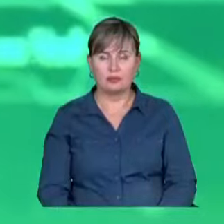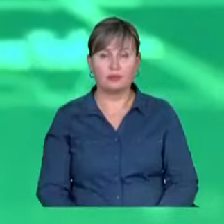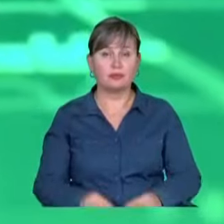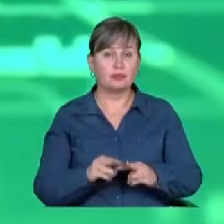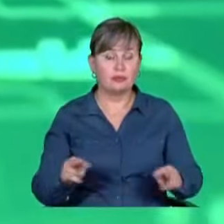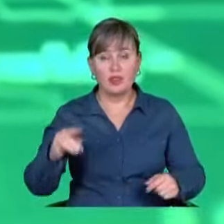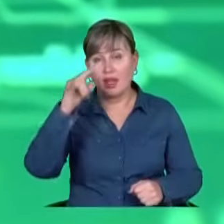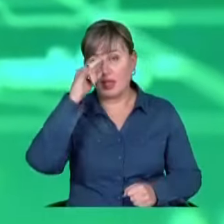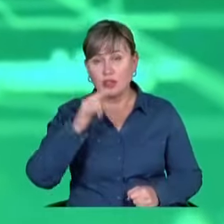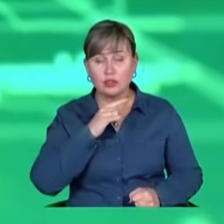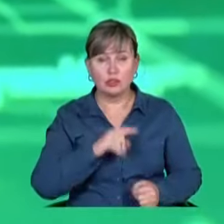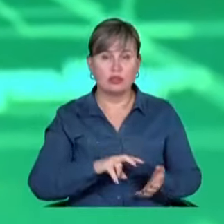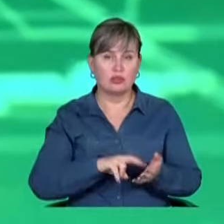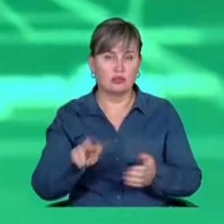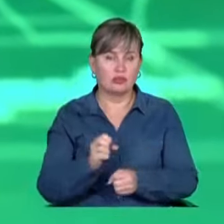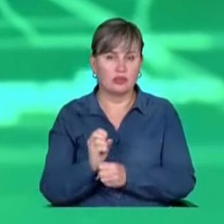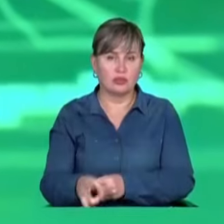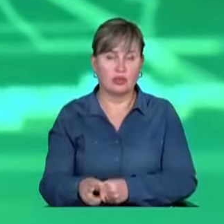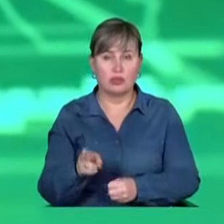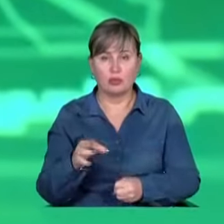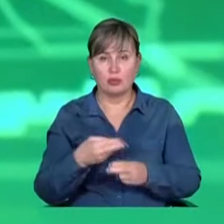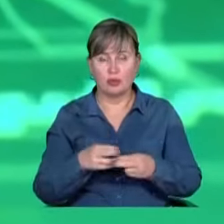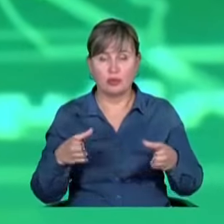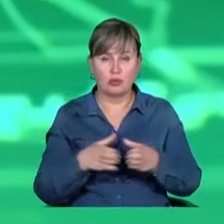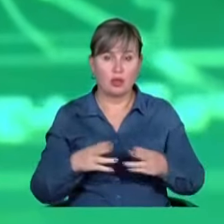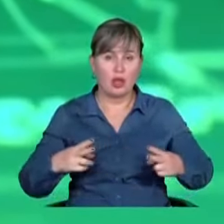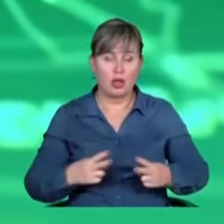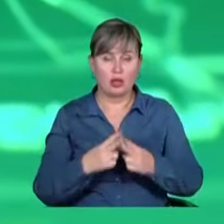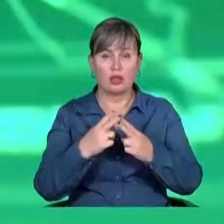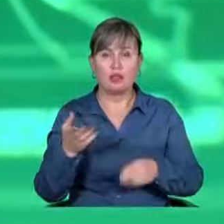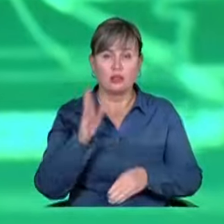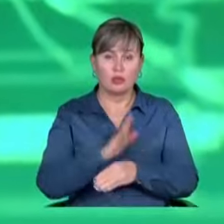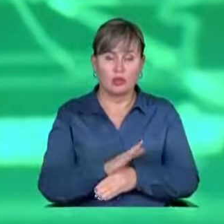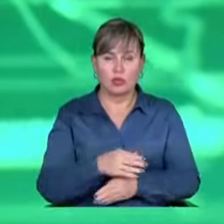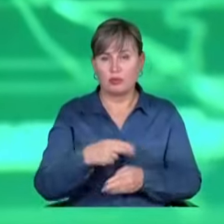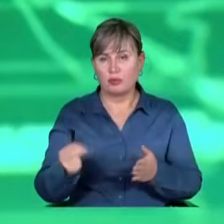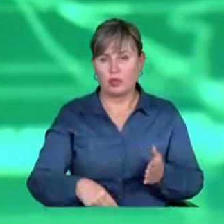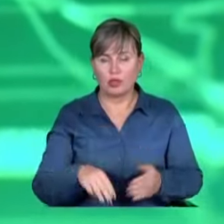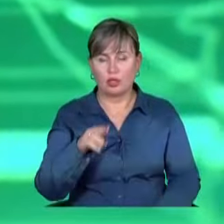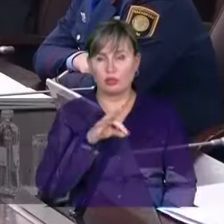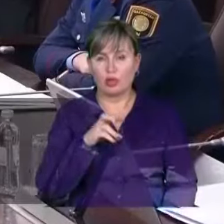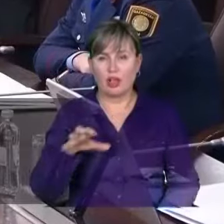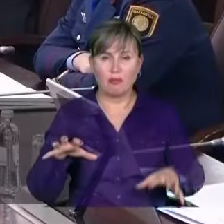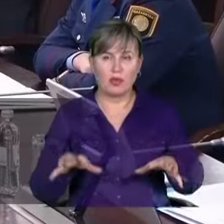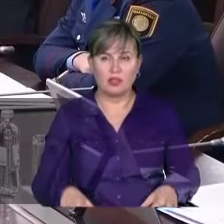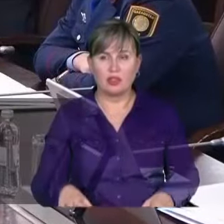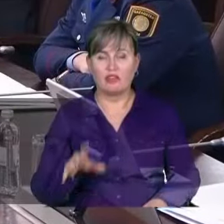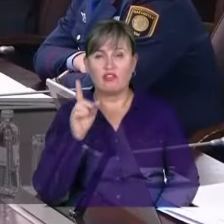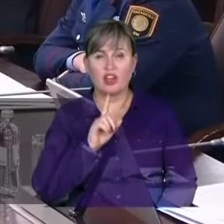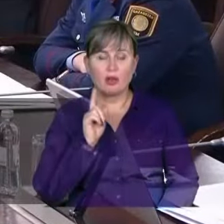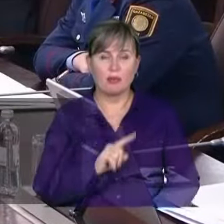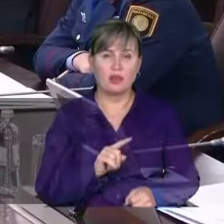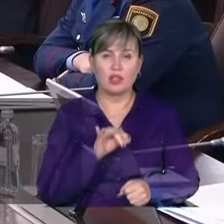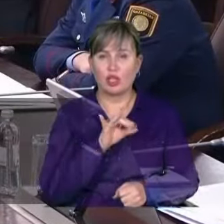Правительство Казахстана ушло в отставку. По данным пресс-службы Ахурды, соответствующий указ подписал президент Касым-Жомарт Токаев. Временно